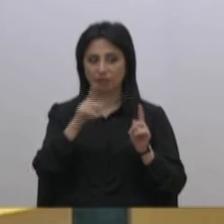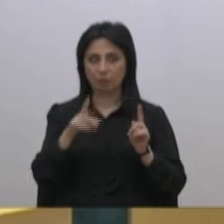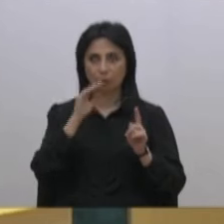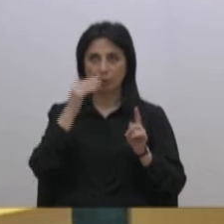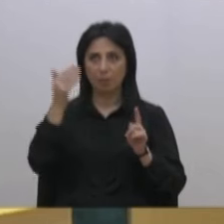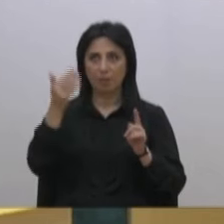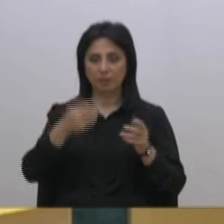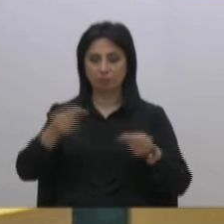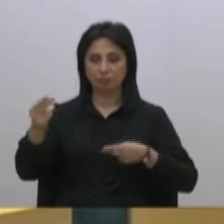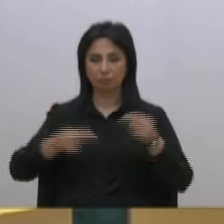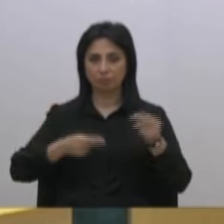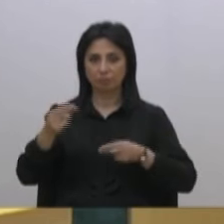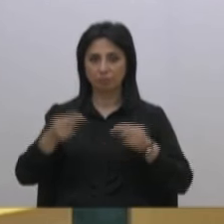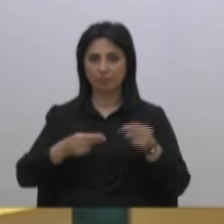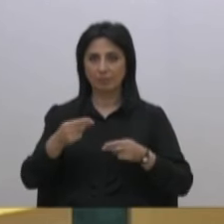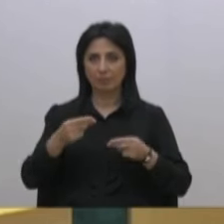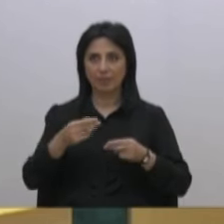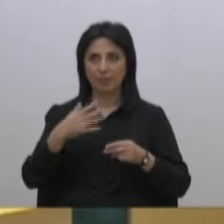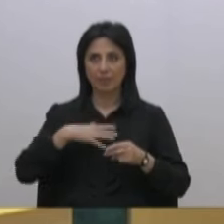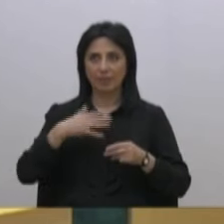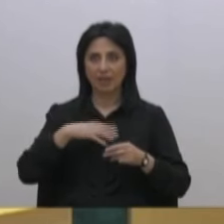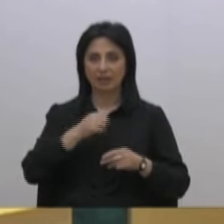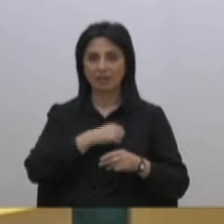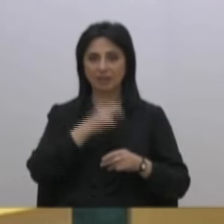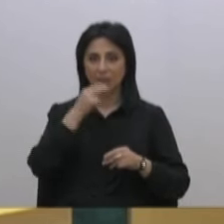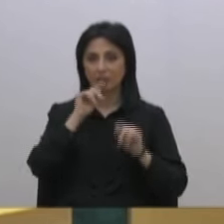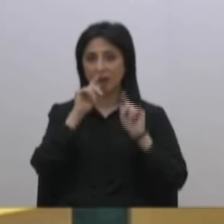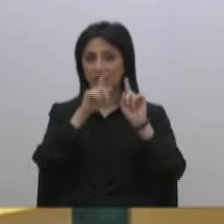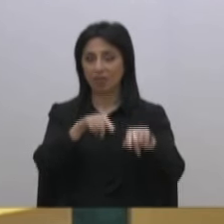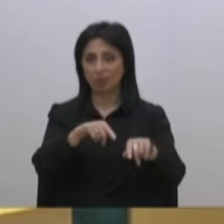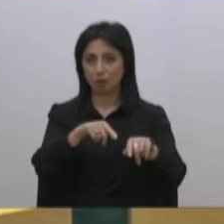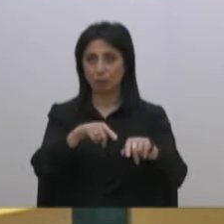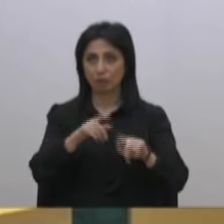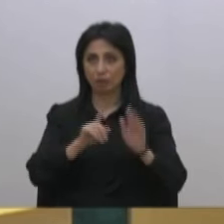მათ მოაწერეს ხელი რომელსაც ქართული